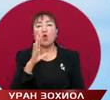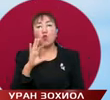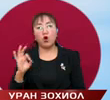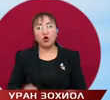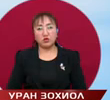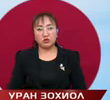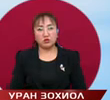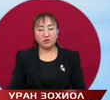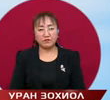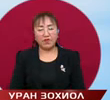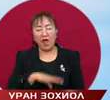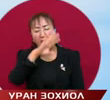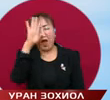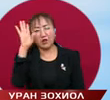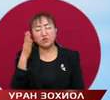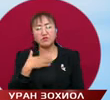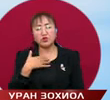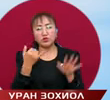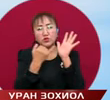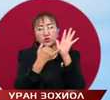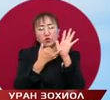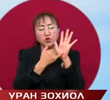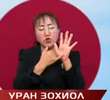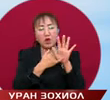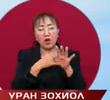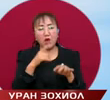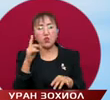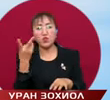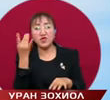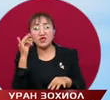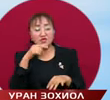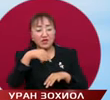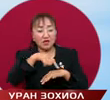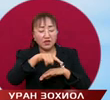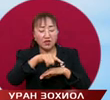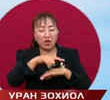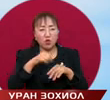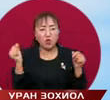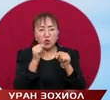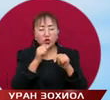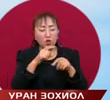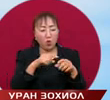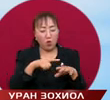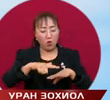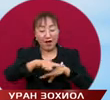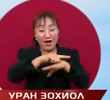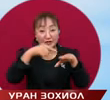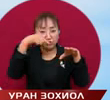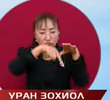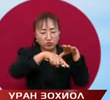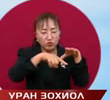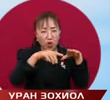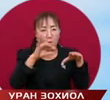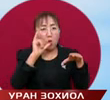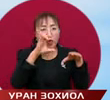Зуны нозором халуунд бид зурга хүүсийн худаг дээр очиж, хүүтэн усаар тоглох гэж бор атаа